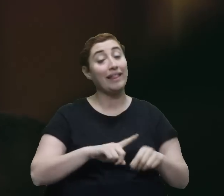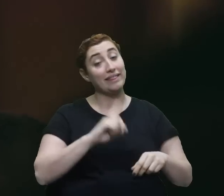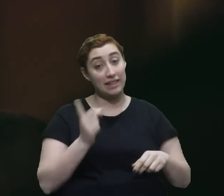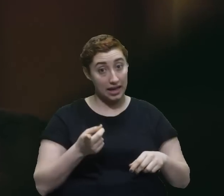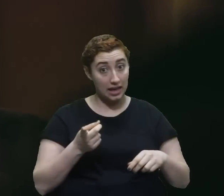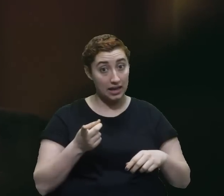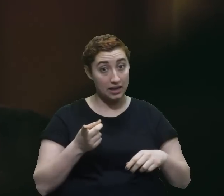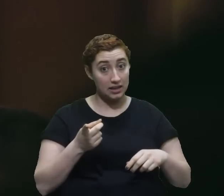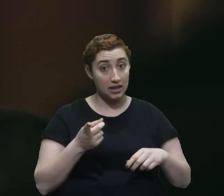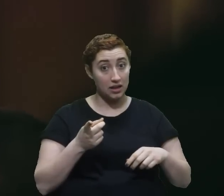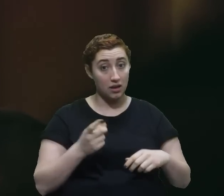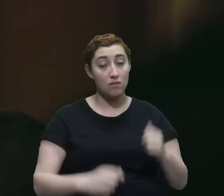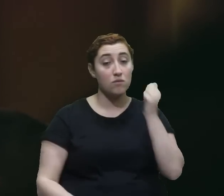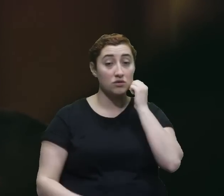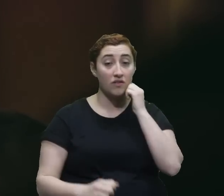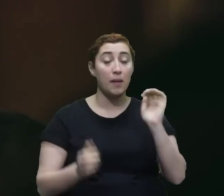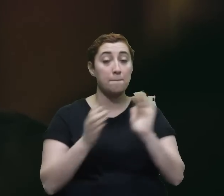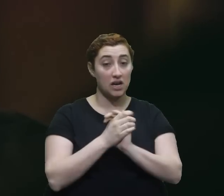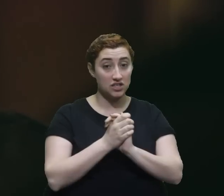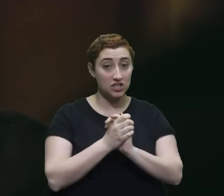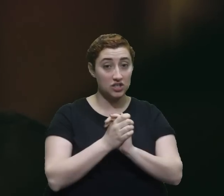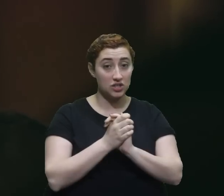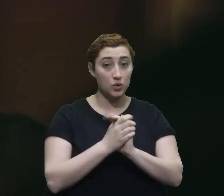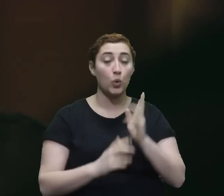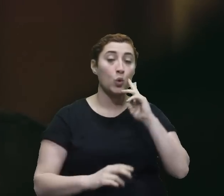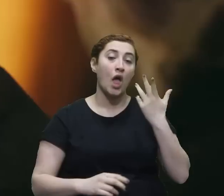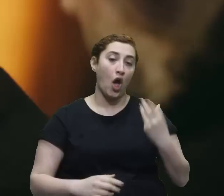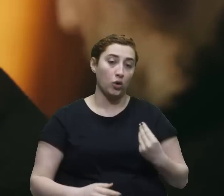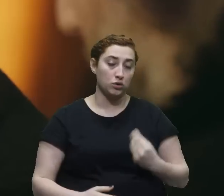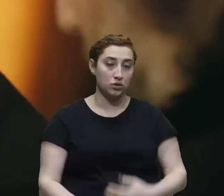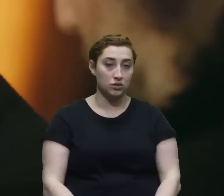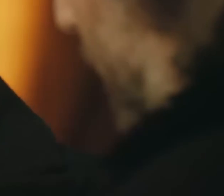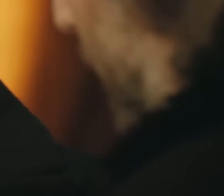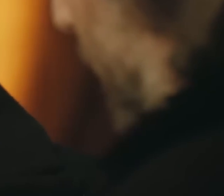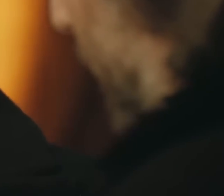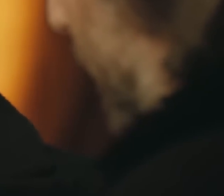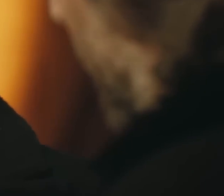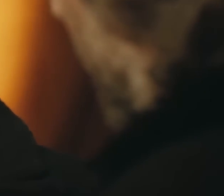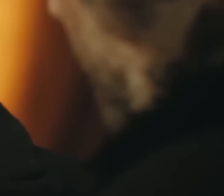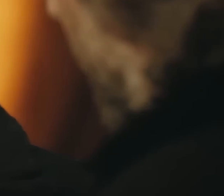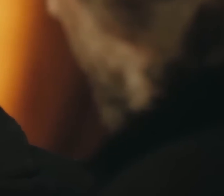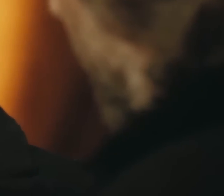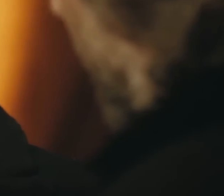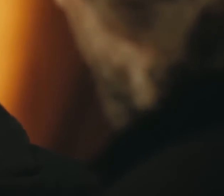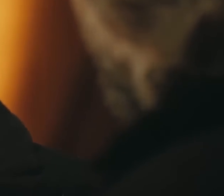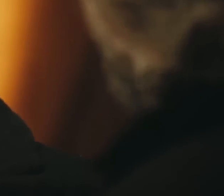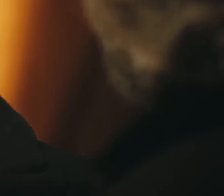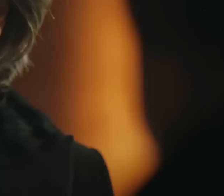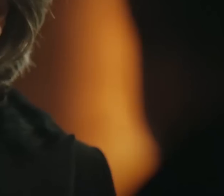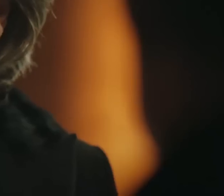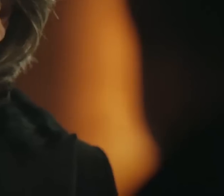de Moskova Barış günahtır. Cemil memnun. Server başıyla